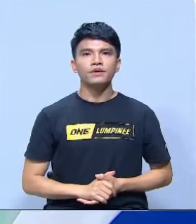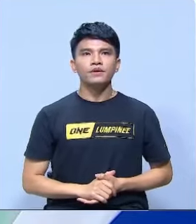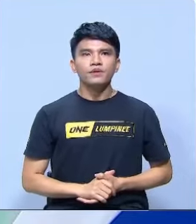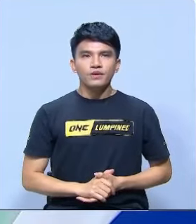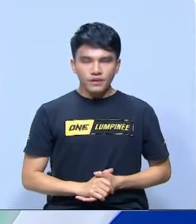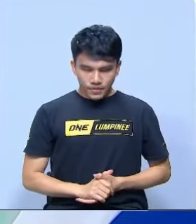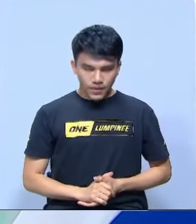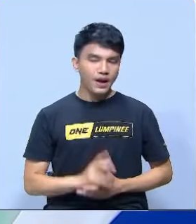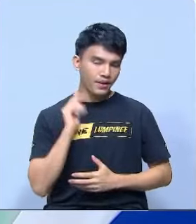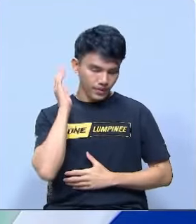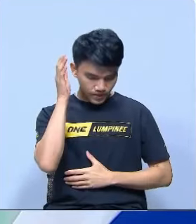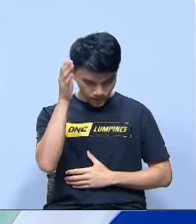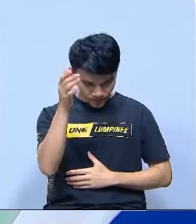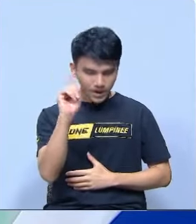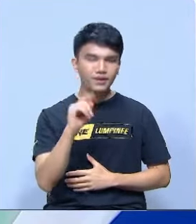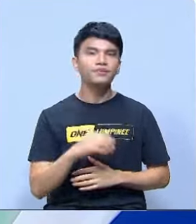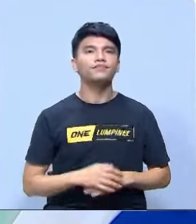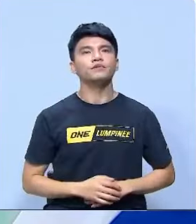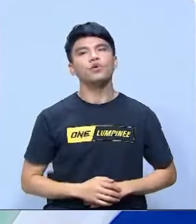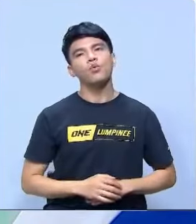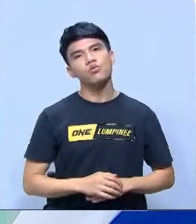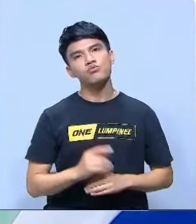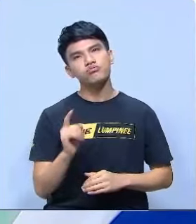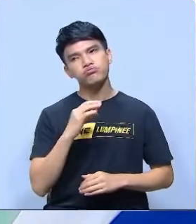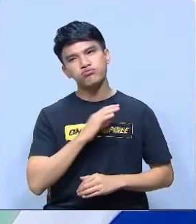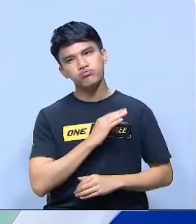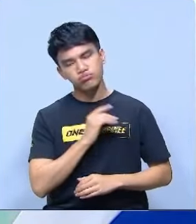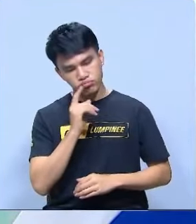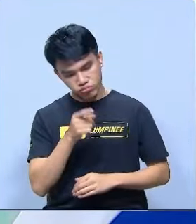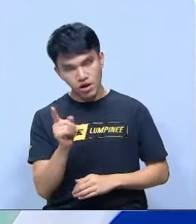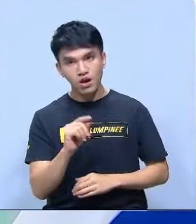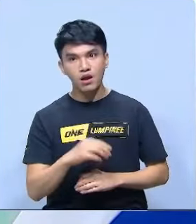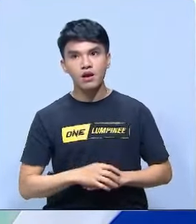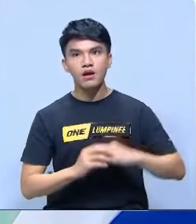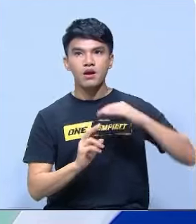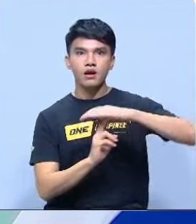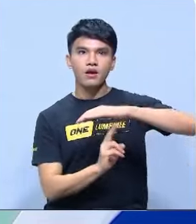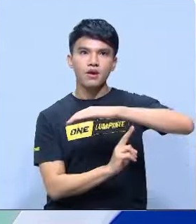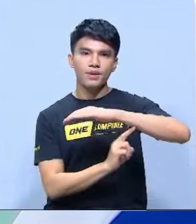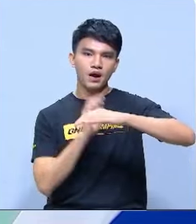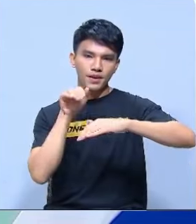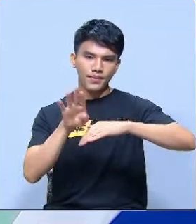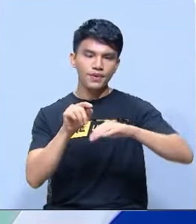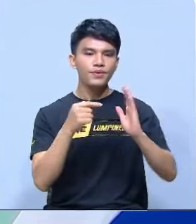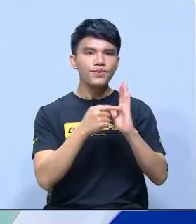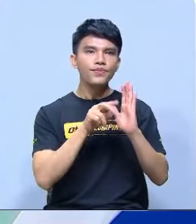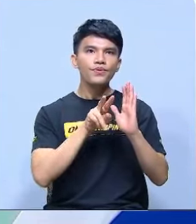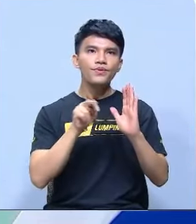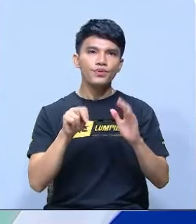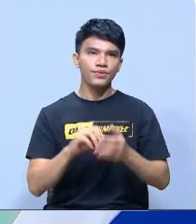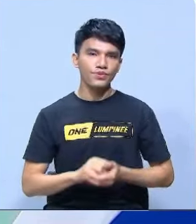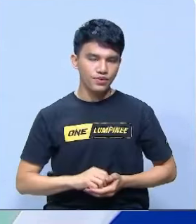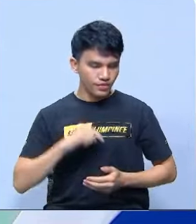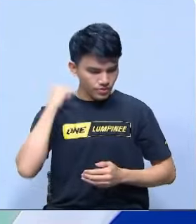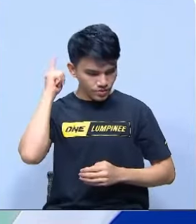อุบัติเหตุนี้ต้องบอกว่าเป็นนาทีสยองจริงนะเกิดขึ้นบนสะพานพระราม4อยู่ที่จังหวัดนนทบุรีมีหญิงอายุ